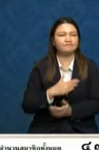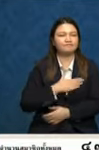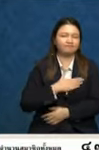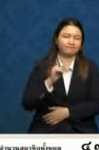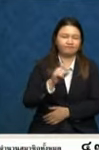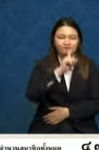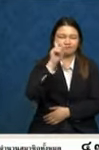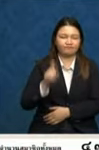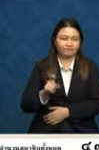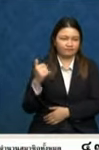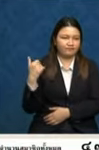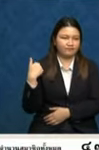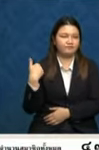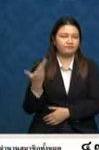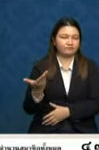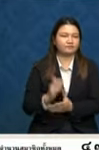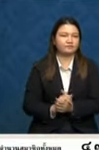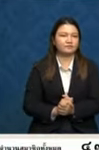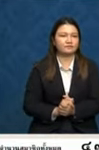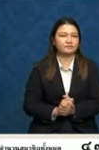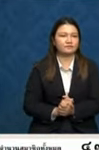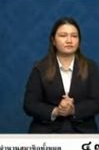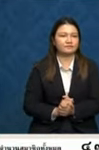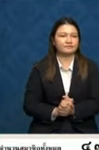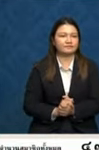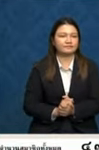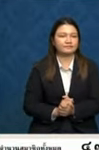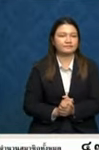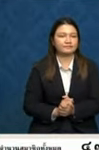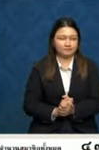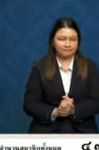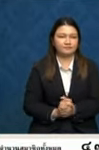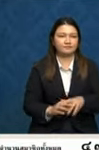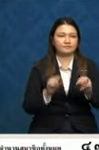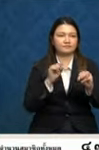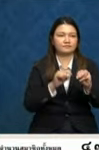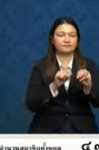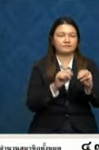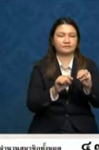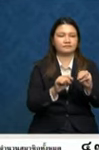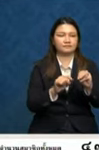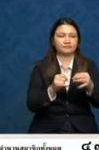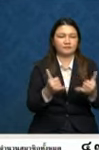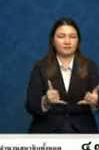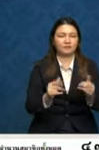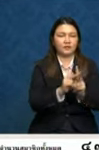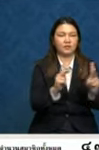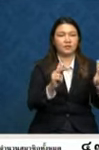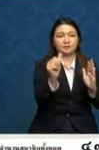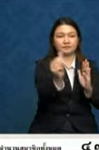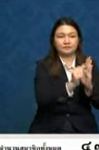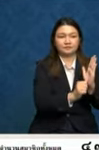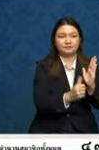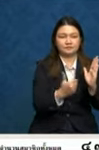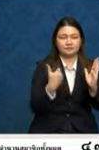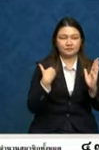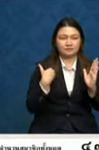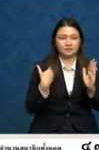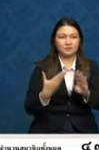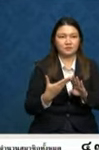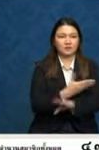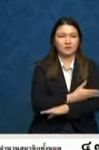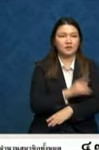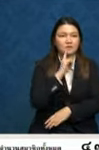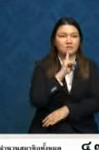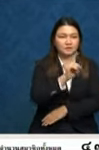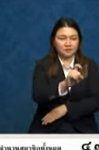จอยู่นะครับก็เนื่องจากมาตรานี้นะครับคณะกรรมการมีการแก้ไขดังนั้นผมจะถามมติจากที่